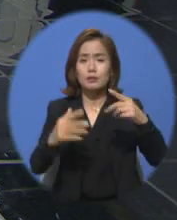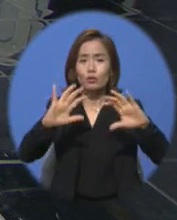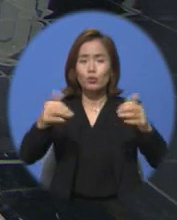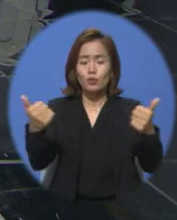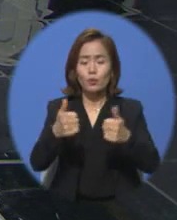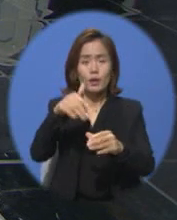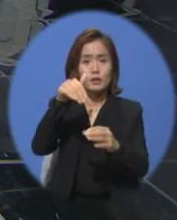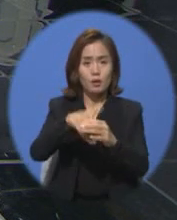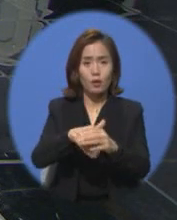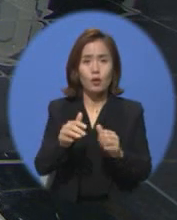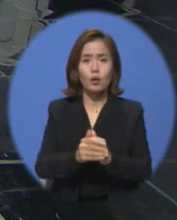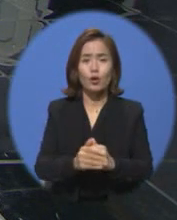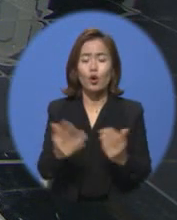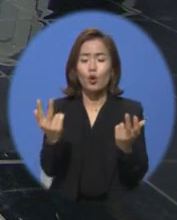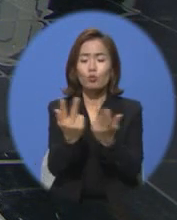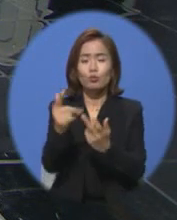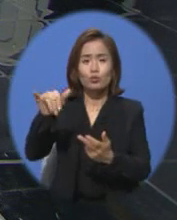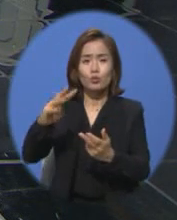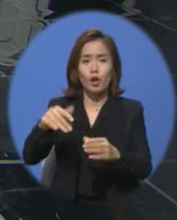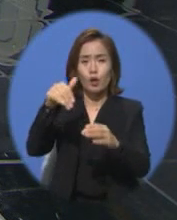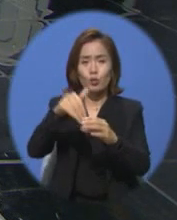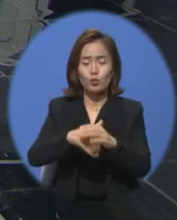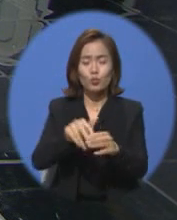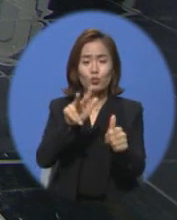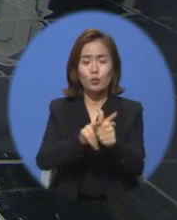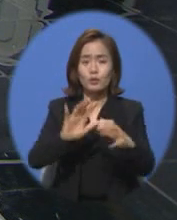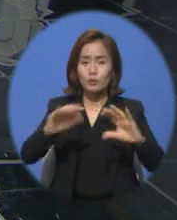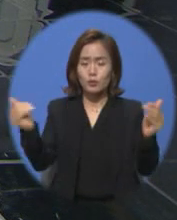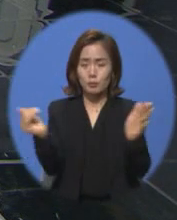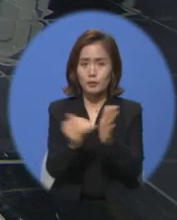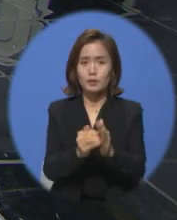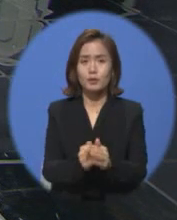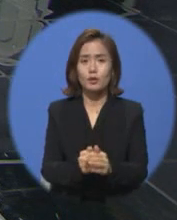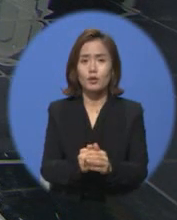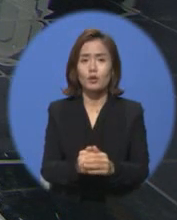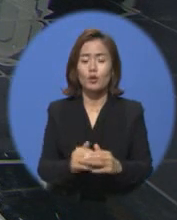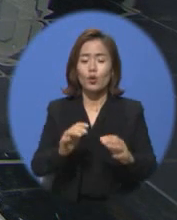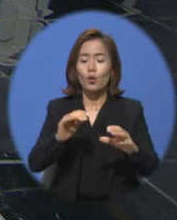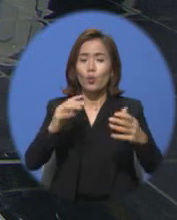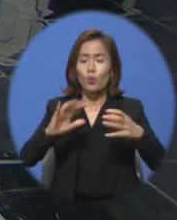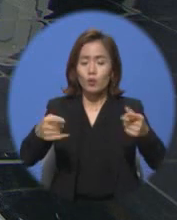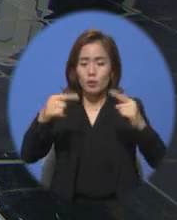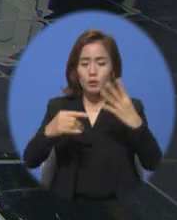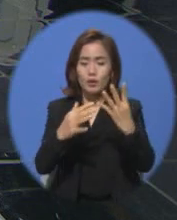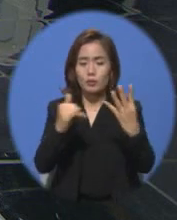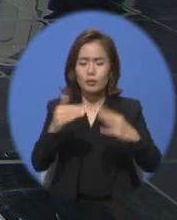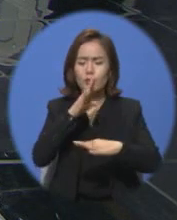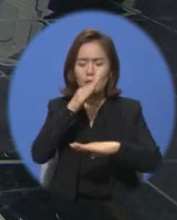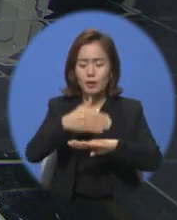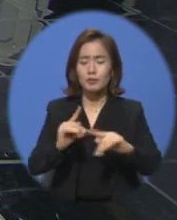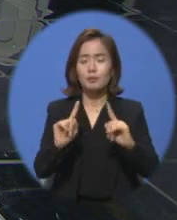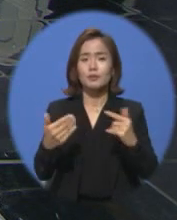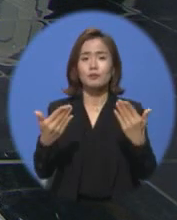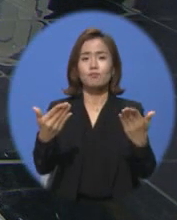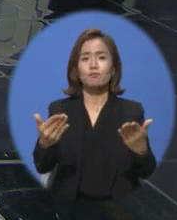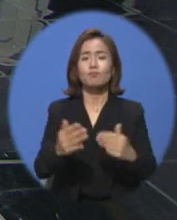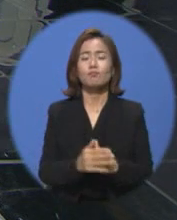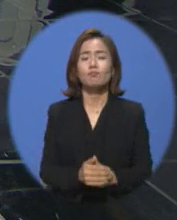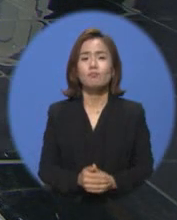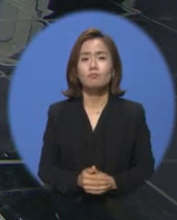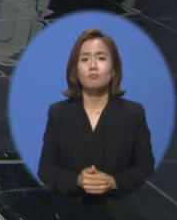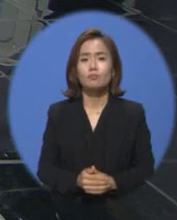이제네명의후보자들의마지막연설을끝으로북구제 21대국회의원선거토론회를마무리하겠습니다 .토론에참여해주신 네분의후보자분들께깊은감사를드립니다 .